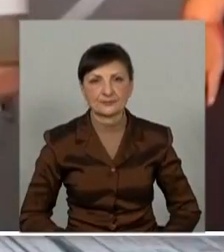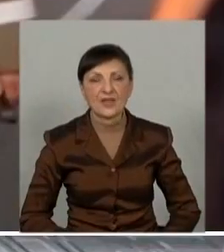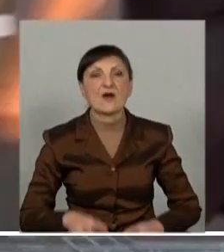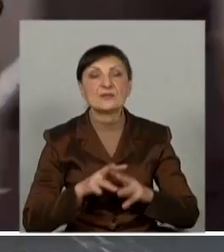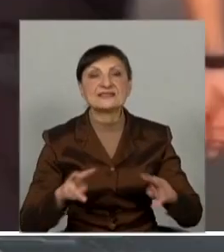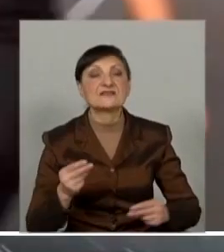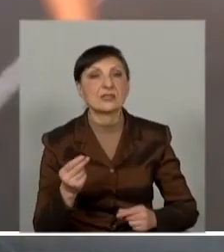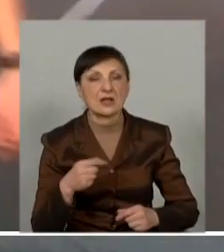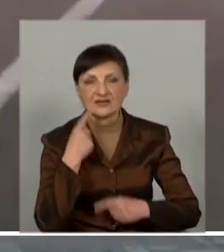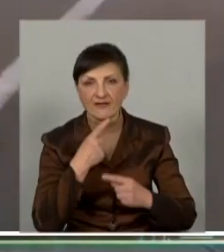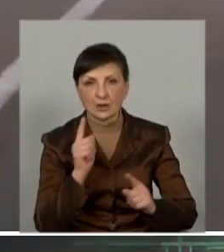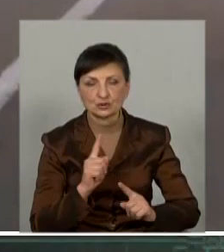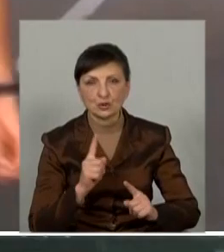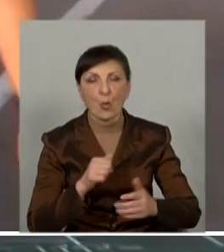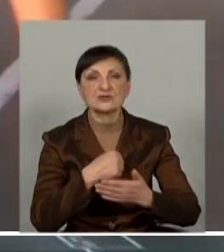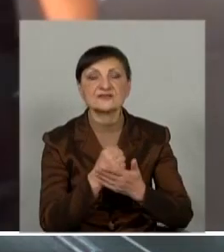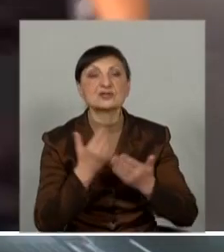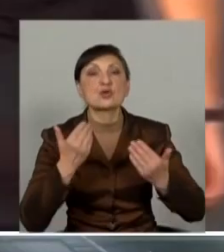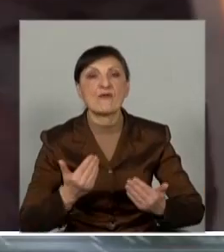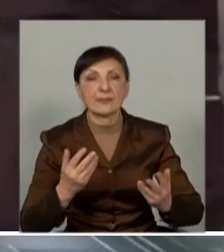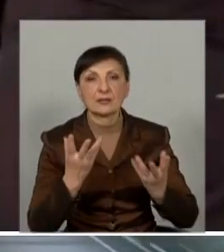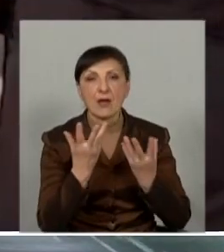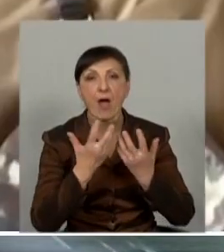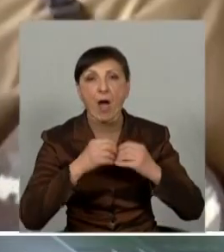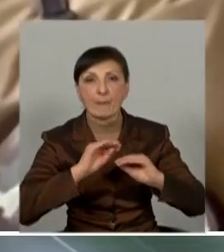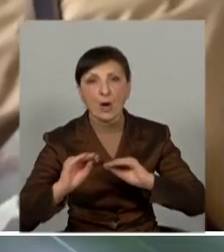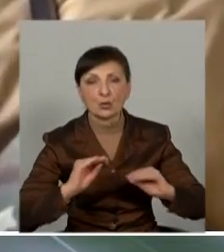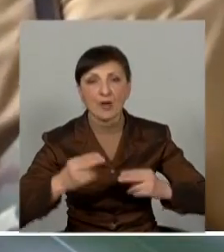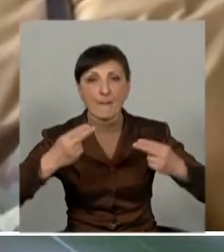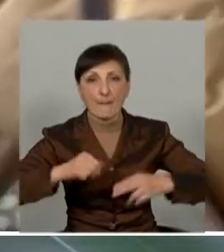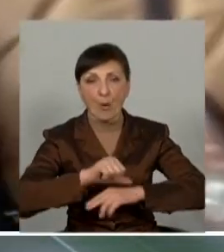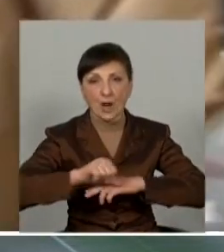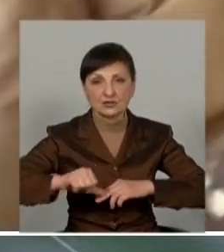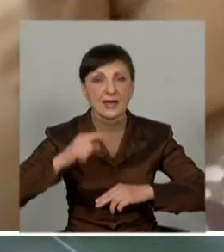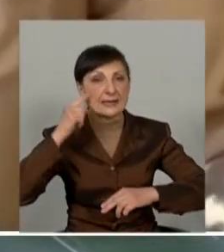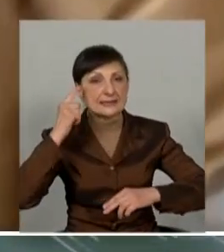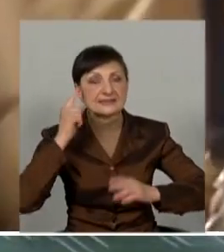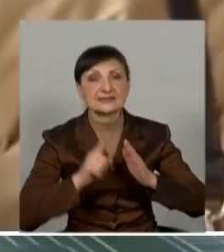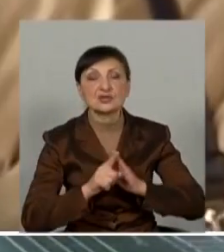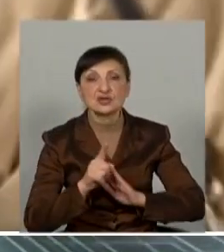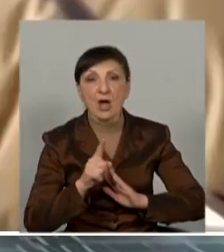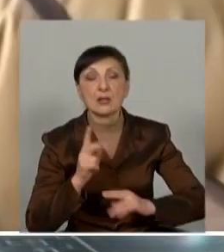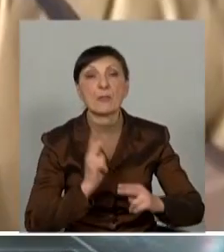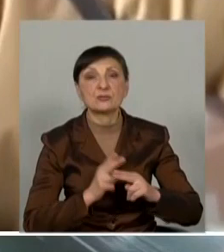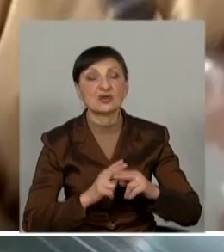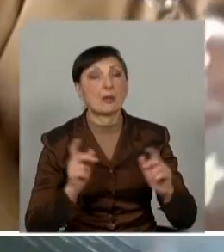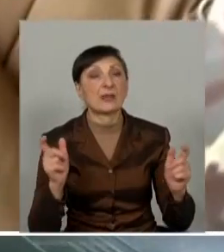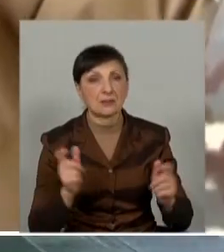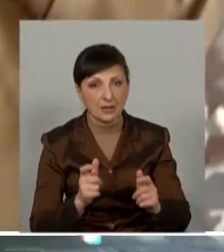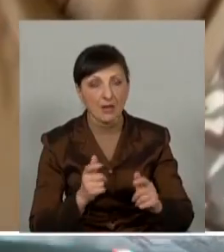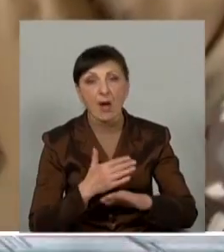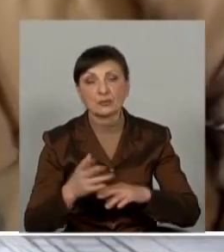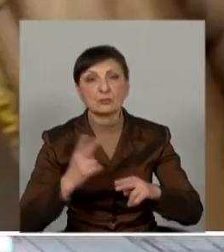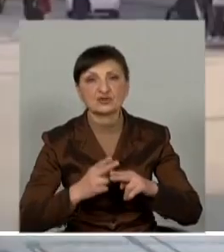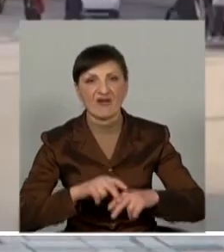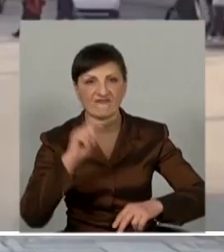Министерстве финансов утверждают, что установить современное оборудование на пограничные посты в Кыргызстане сначала помешала пандемия, затем